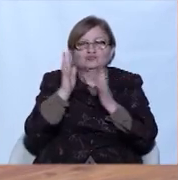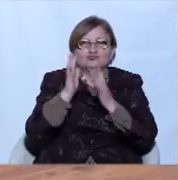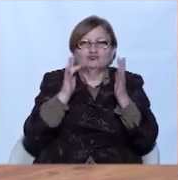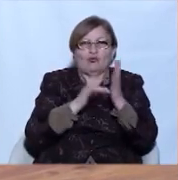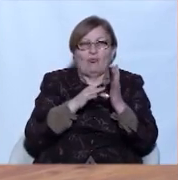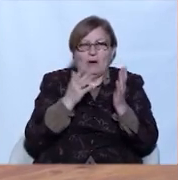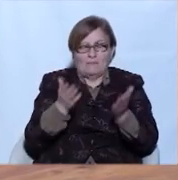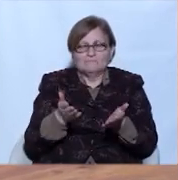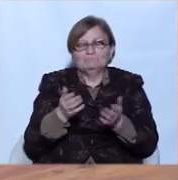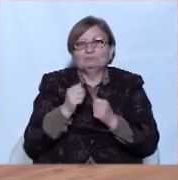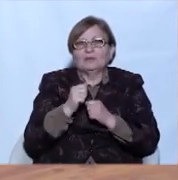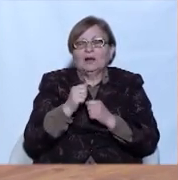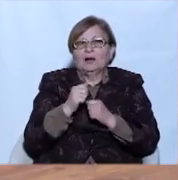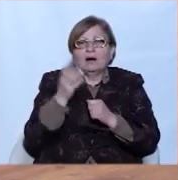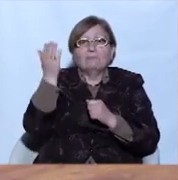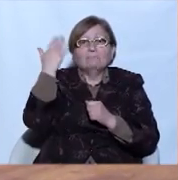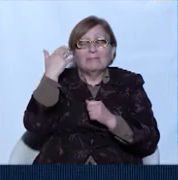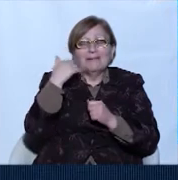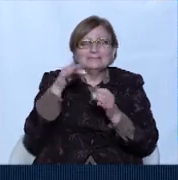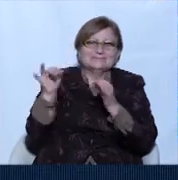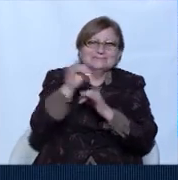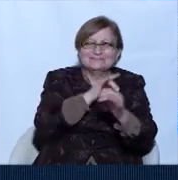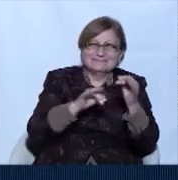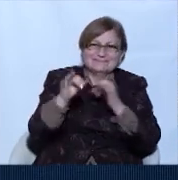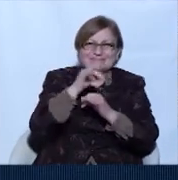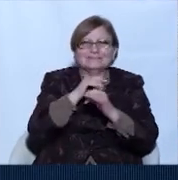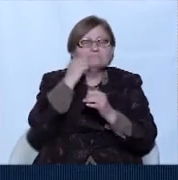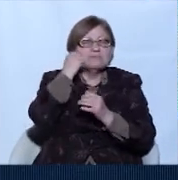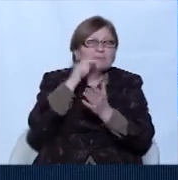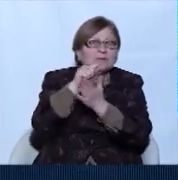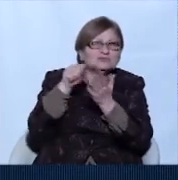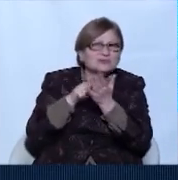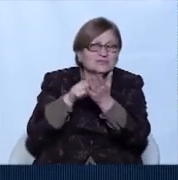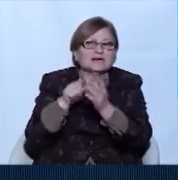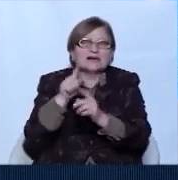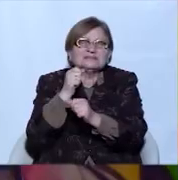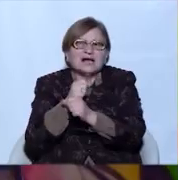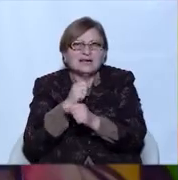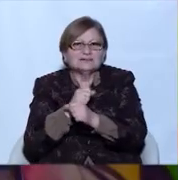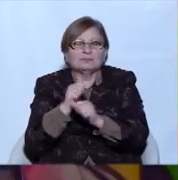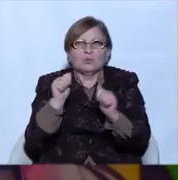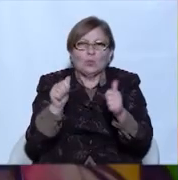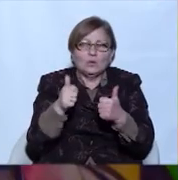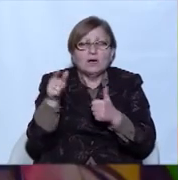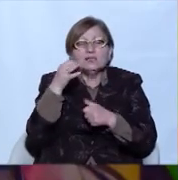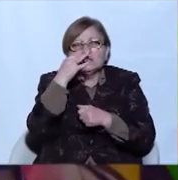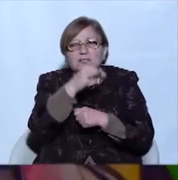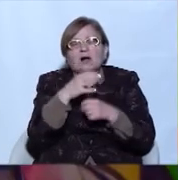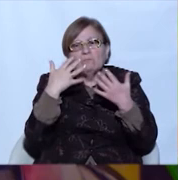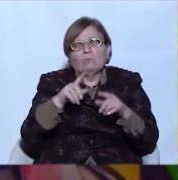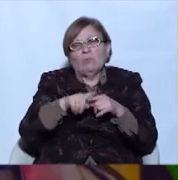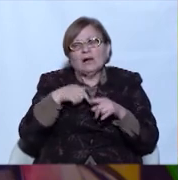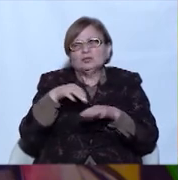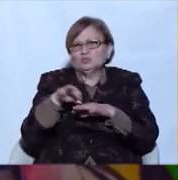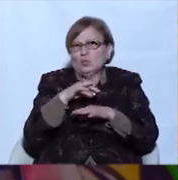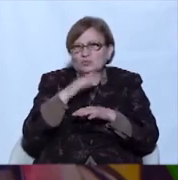იმიტომ რომ მანამდე ისაუბრეს რაღაცა კითხვები დაოსვა ამ ბებია ეთელმა რა შვები შენ როგორ ახარ ეს უბნება რომ აი ცოლის